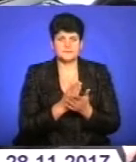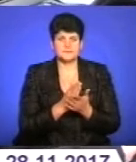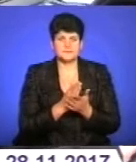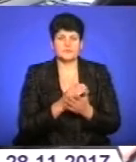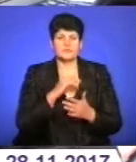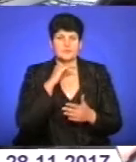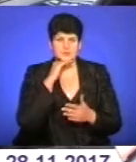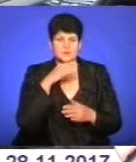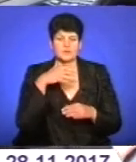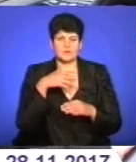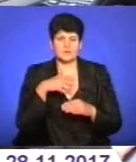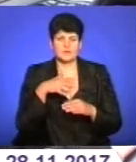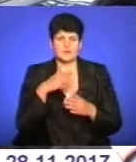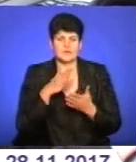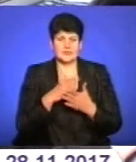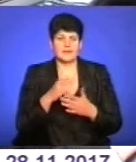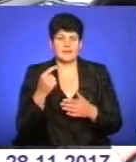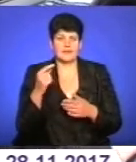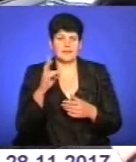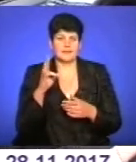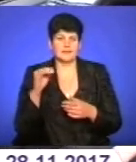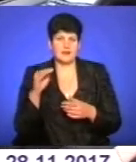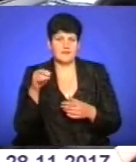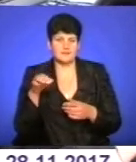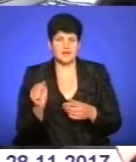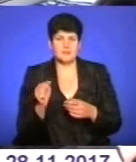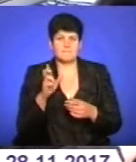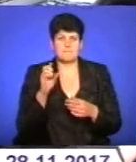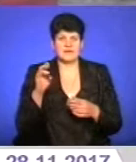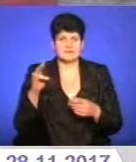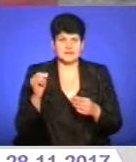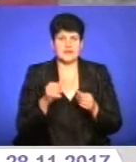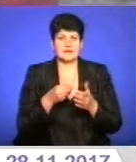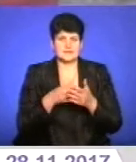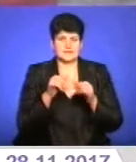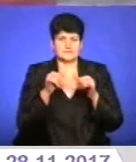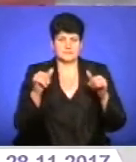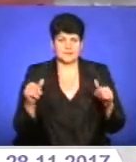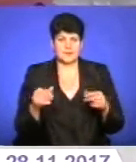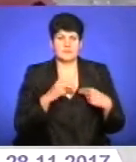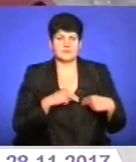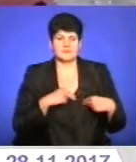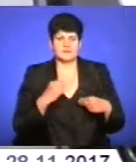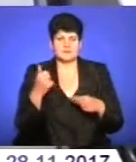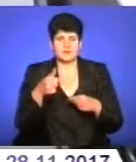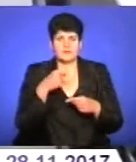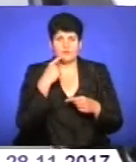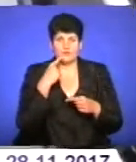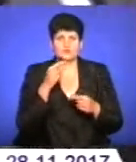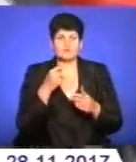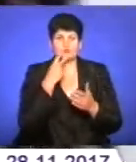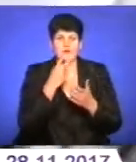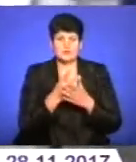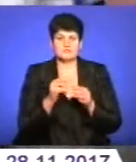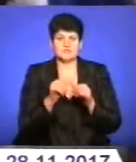достатньо, наскільки я розумію, є нафти, є бензини, але ціна безпідставно росте. Працівники заправки зазначають, помітили, що через зростання